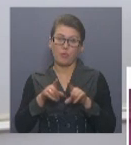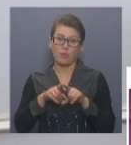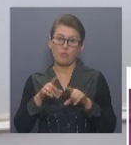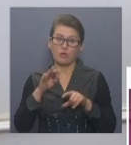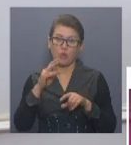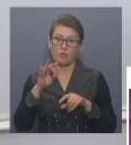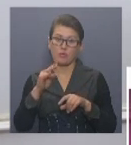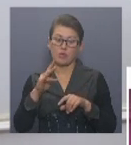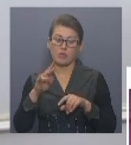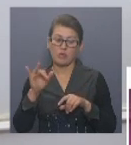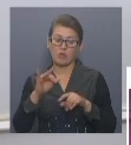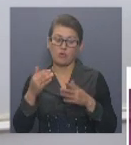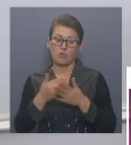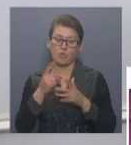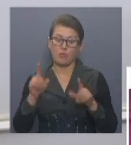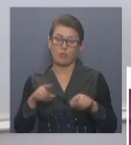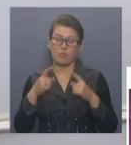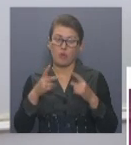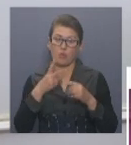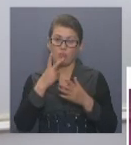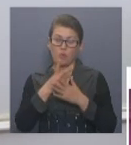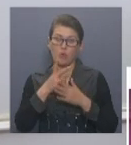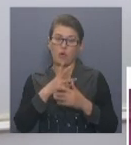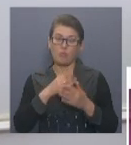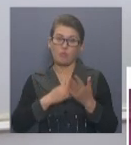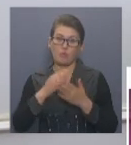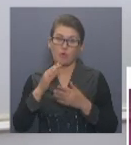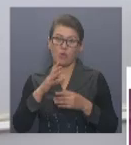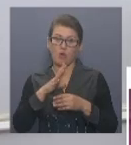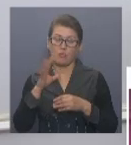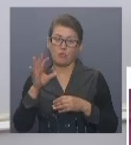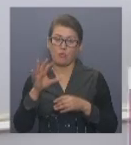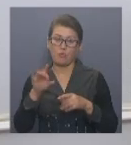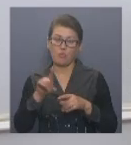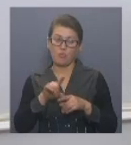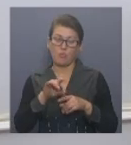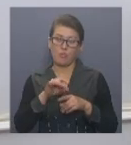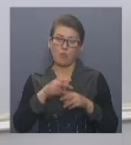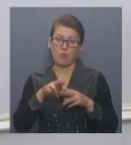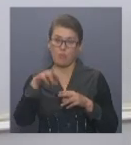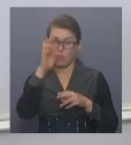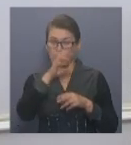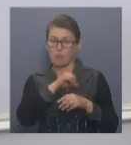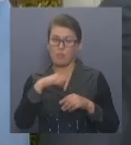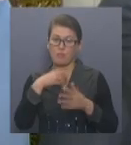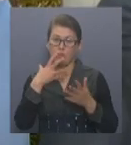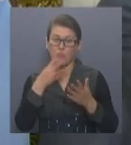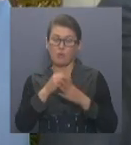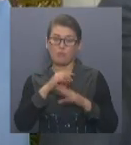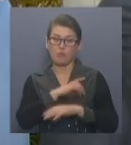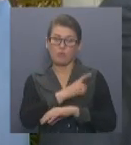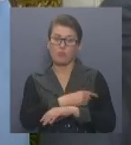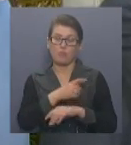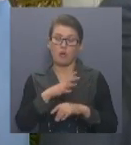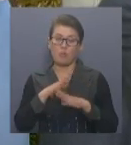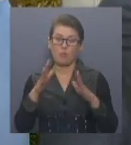мен қайта өңдеу өндірісінде көрсеткіштері өте жоғары көлемде. Сол себептен енді үкімет өзінің бар күш-жігерінің бәрін